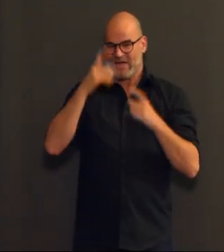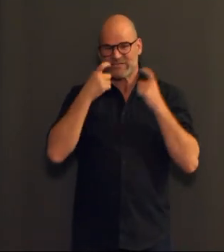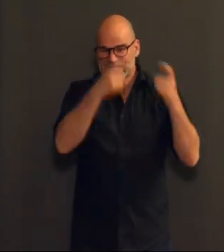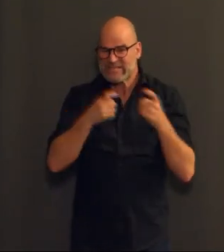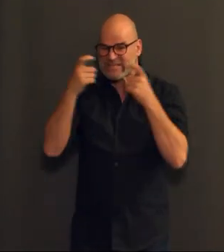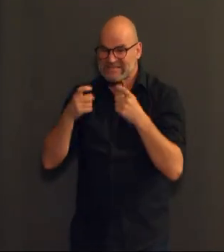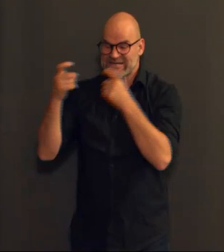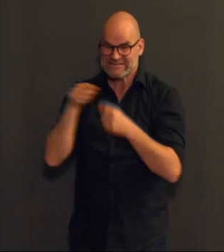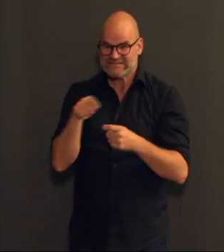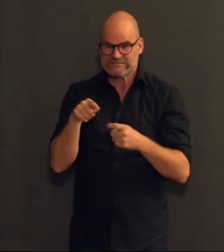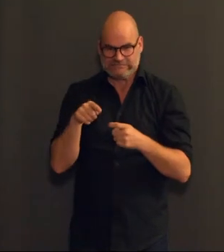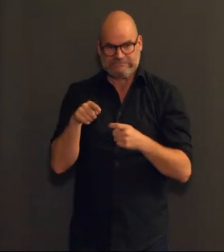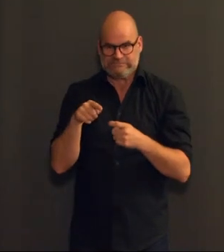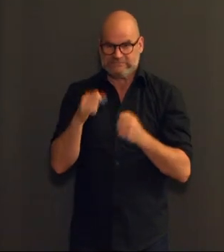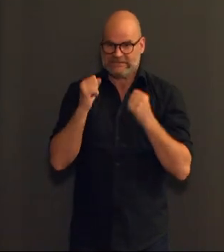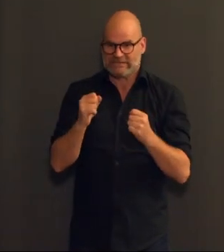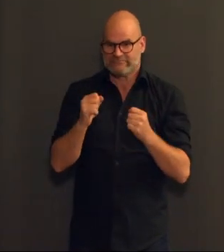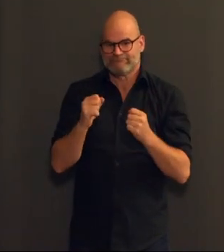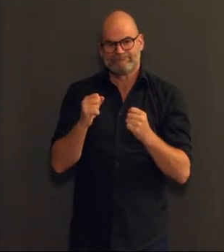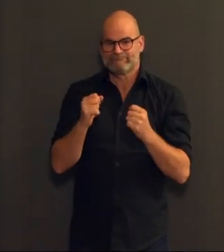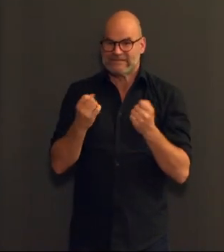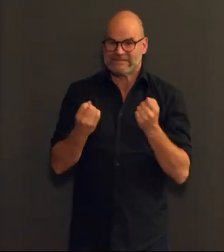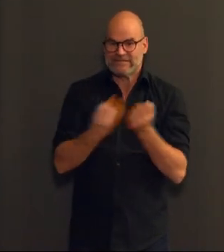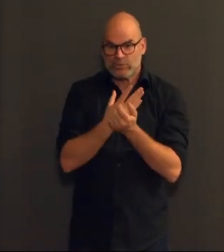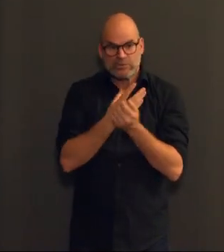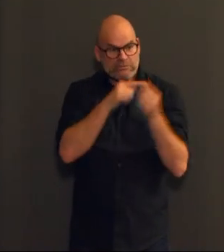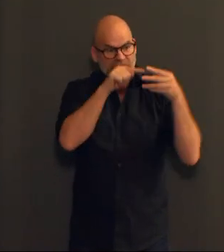van nieuwe of zeldzame varianten.